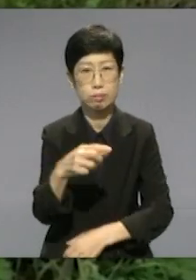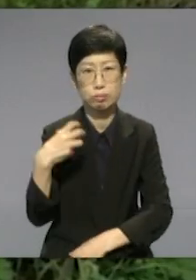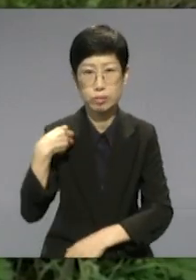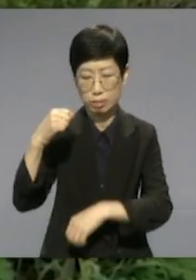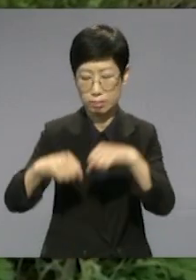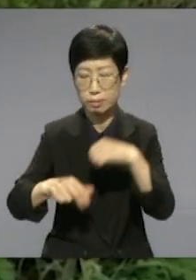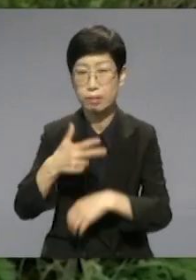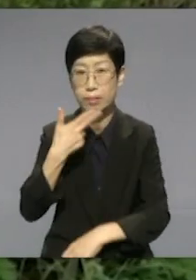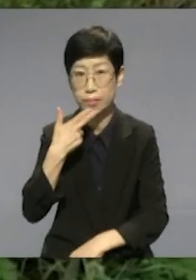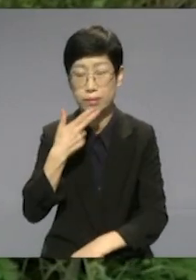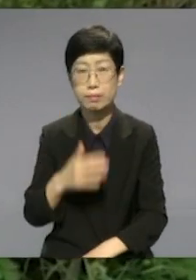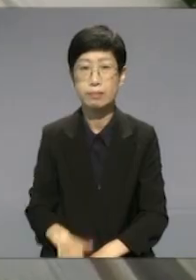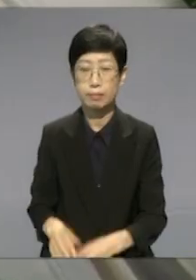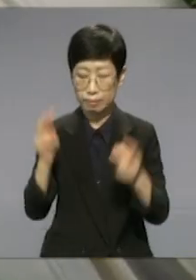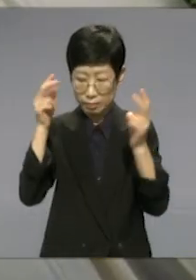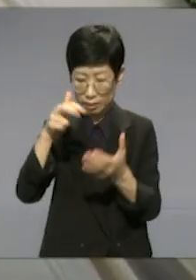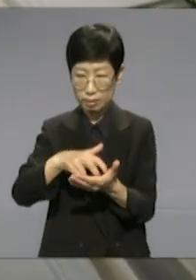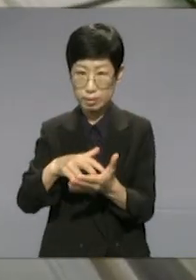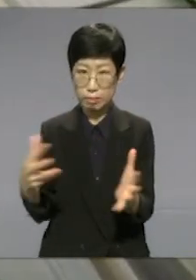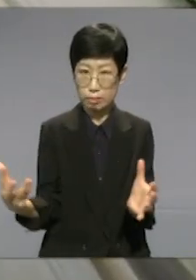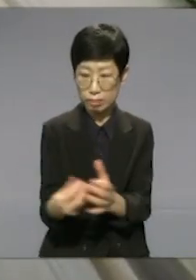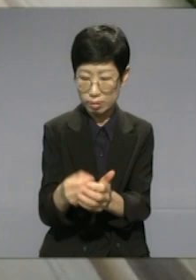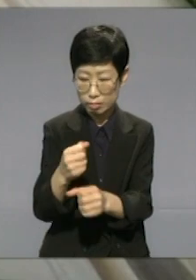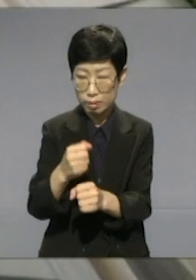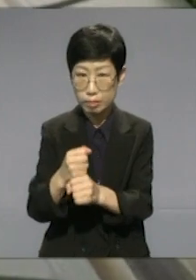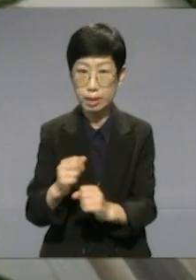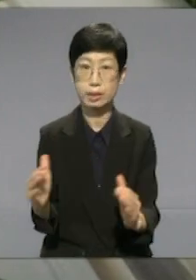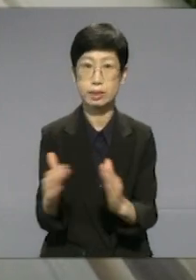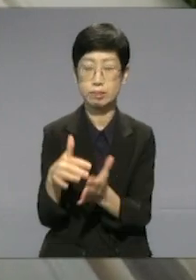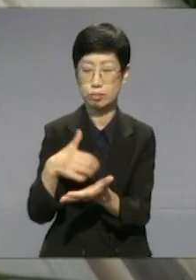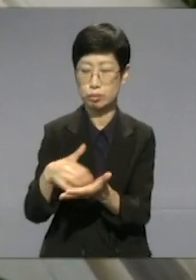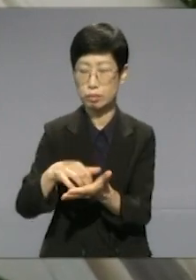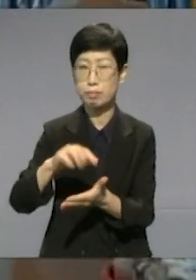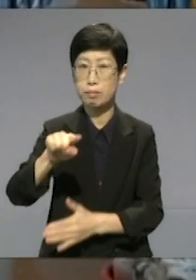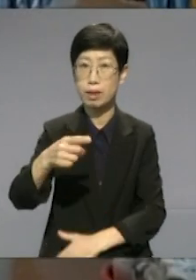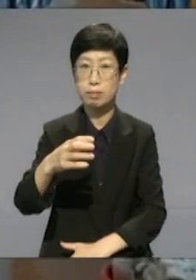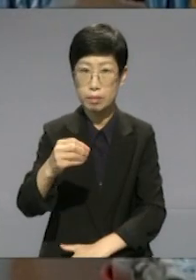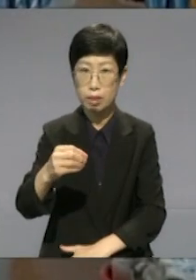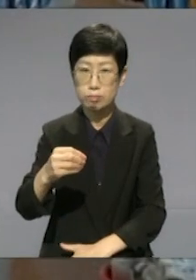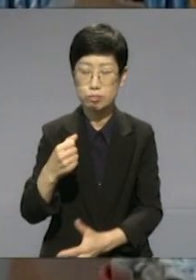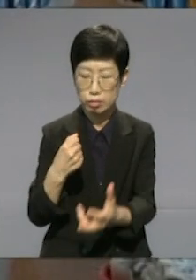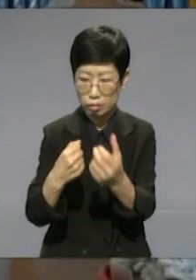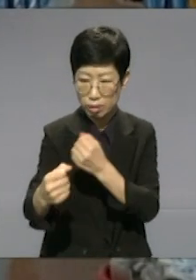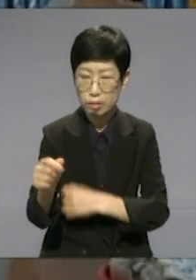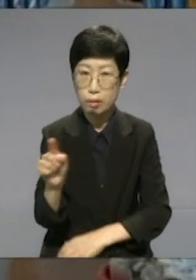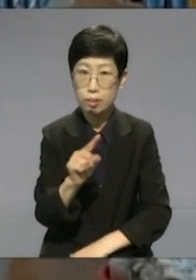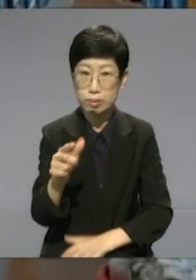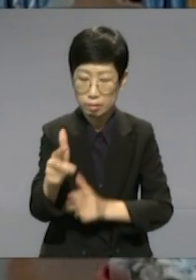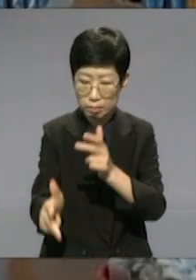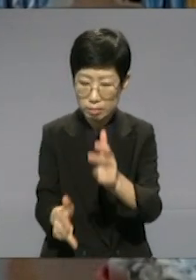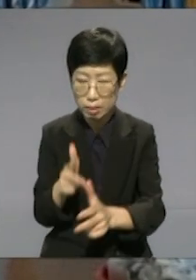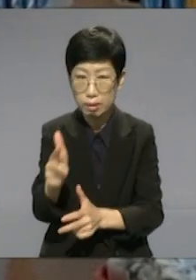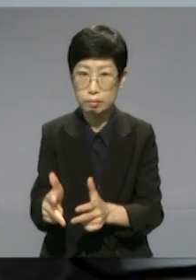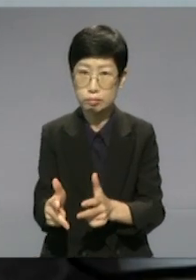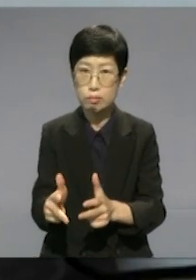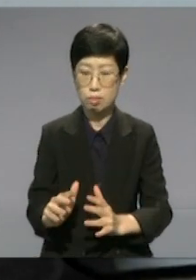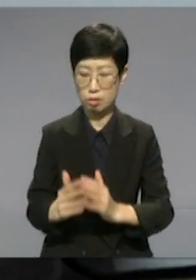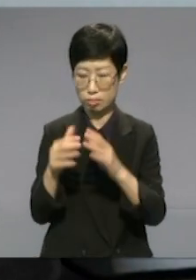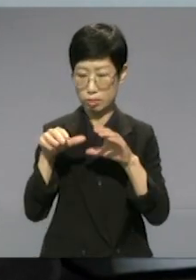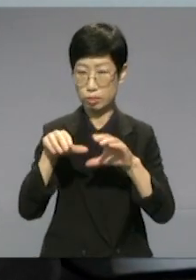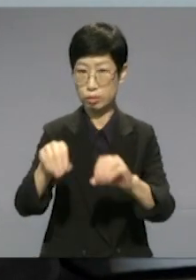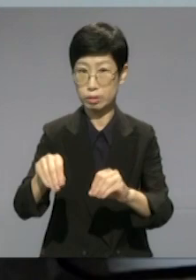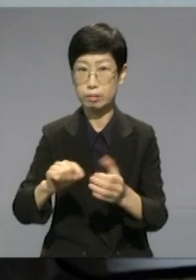하지만 컨트리가든은 완공해야 할 주택이 거의 100만 채에 달함에도 어떤 프로젝트도 건설을 중단했다는